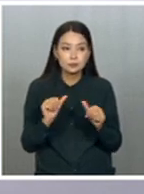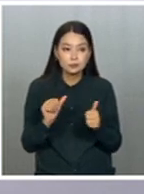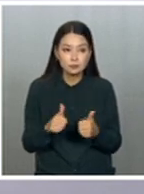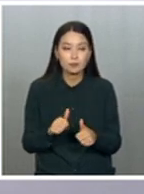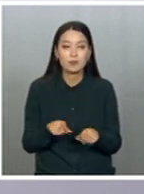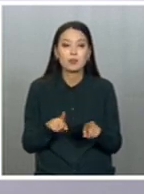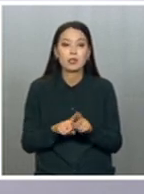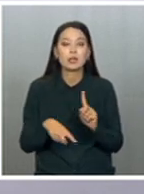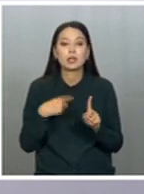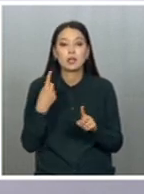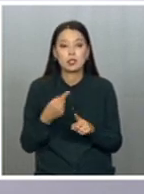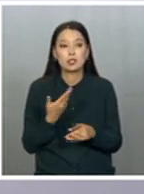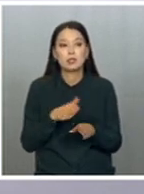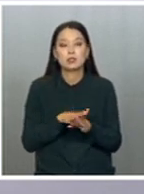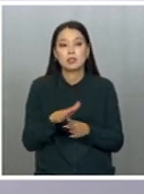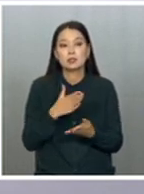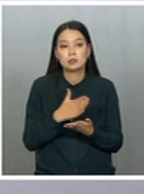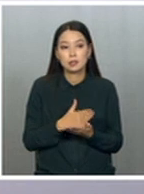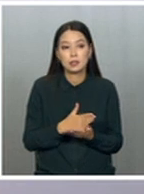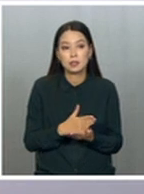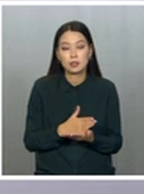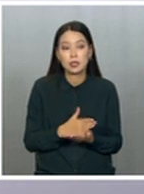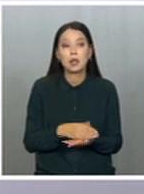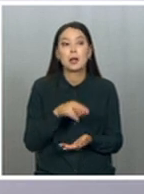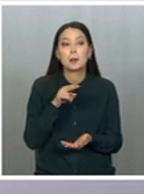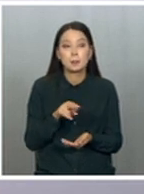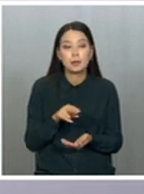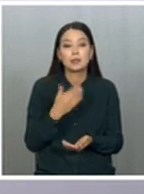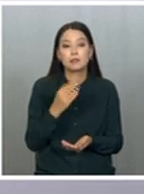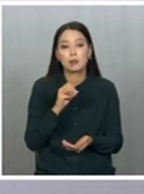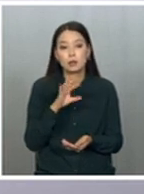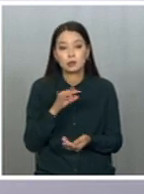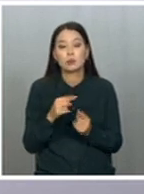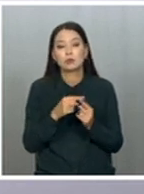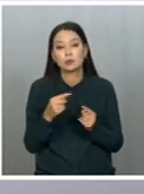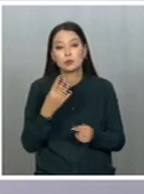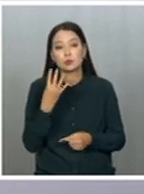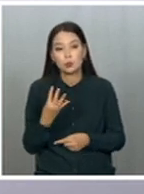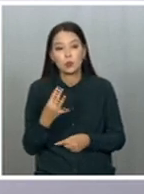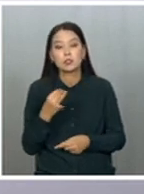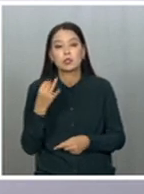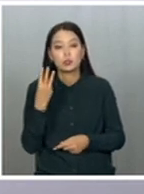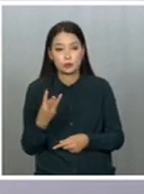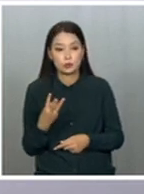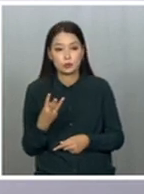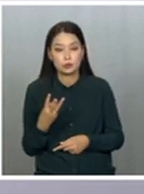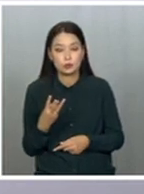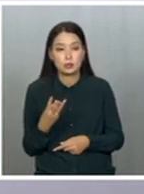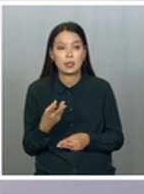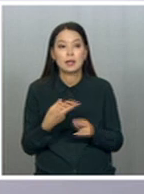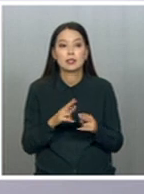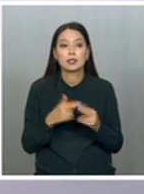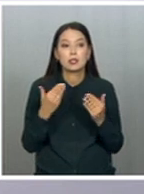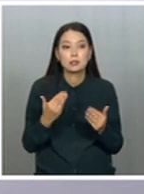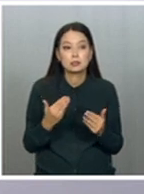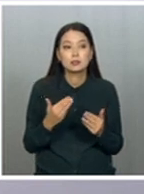келесі координаттарды аламыз. Сонда б, п векторының координаттары минус 4-те 3 болды. Енді біз